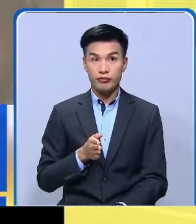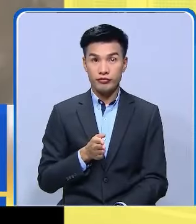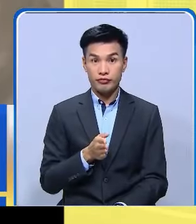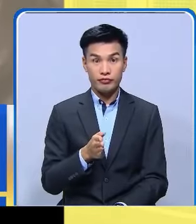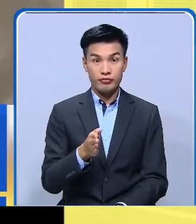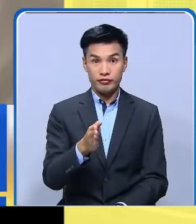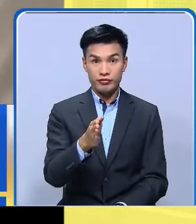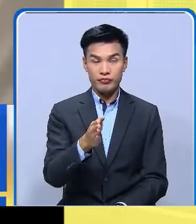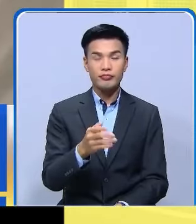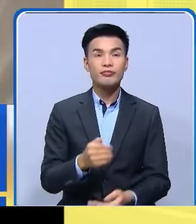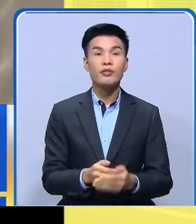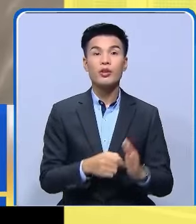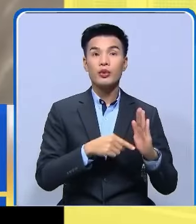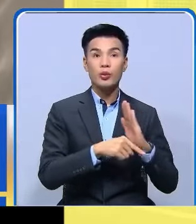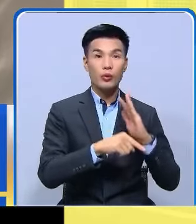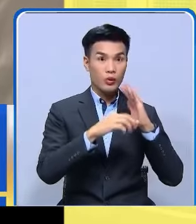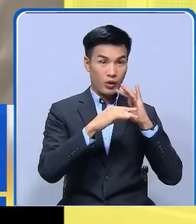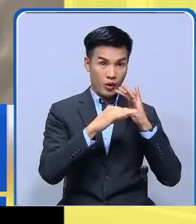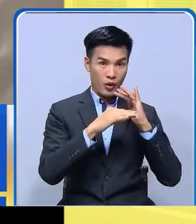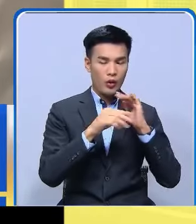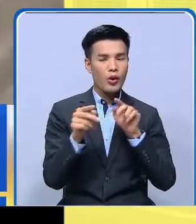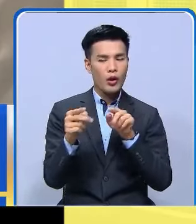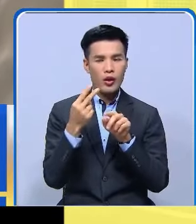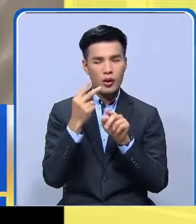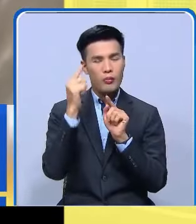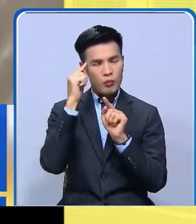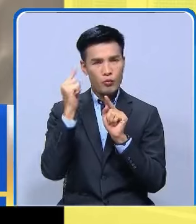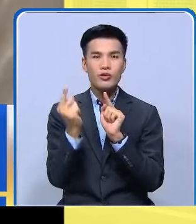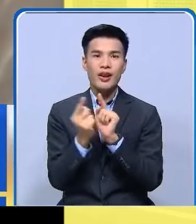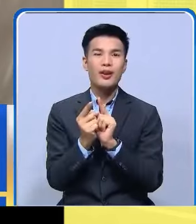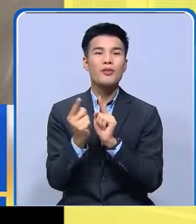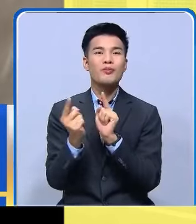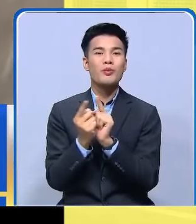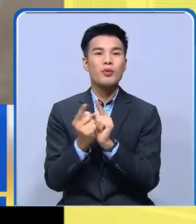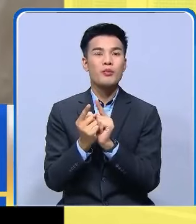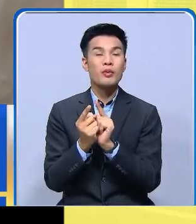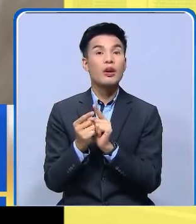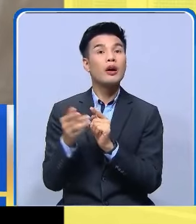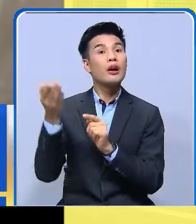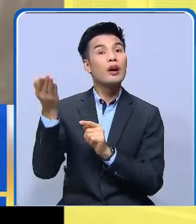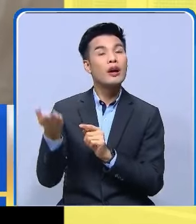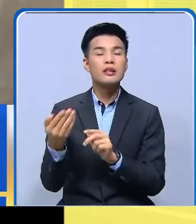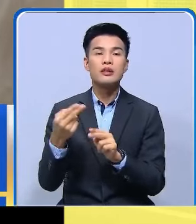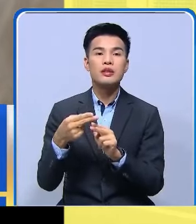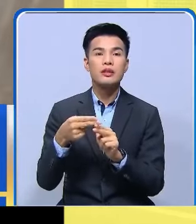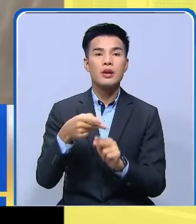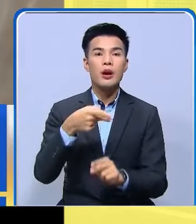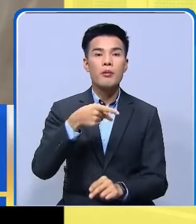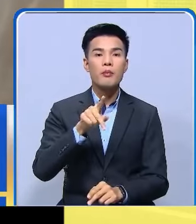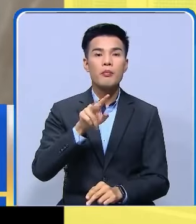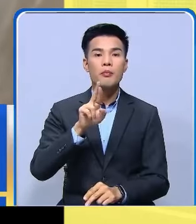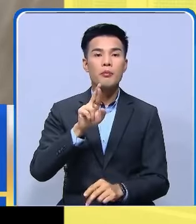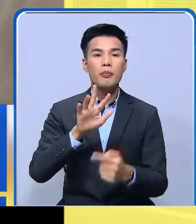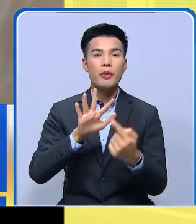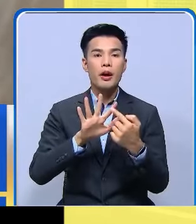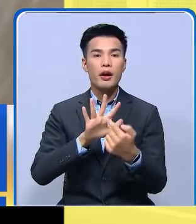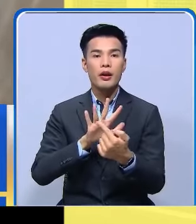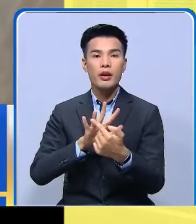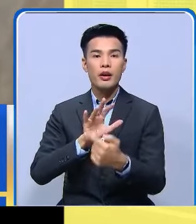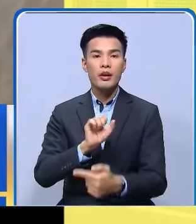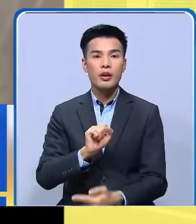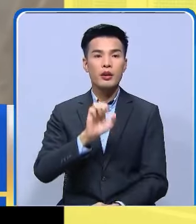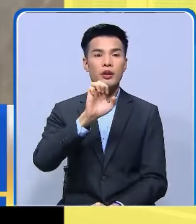าวบ้านที่บ้านฉางที่ระยองอะค่ะเขาก็จะคุ้นชินกันดีนะคะเขาบอกว่าคุณพี่คนนี้ชื่อว่านายประเสริฐลิ้นสัมผัสวิญญาณช